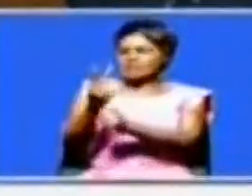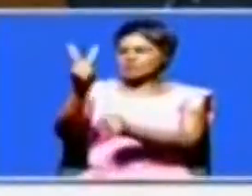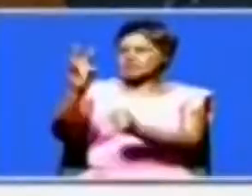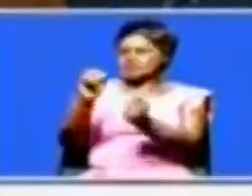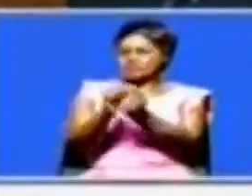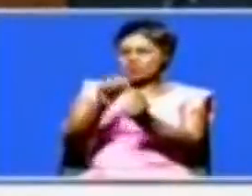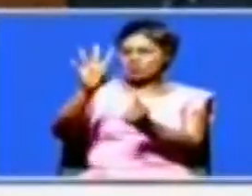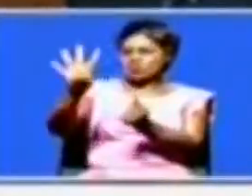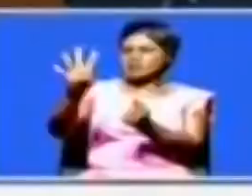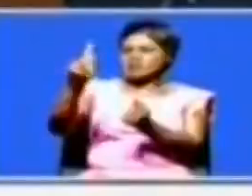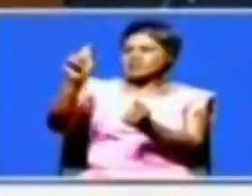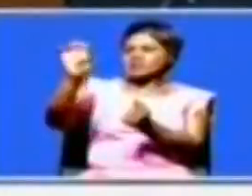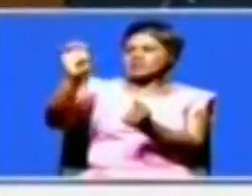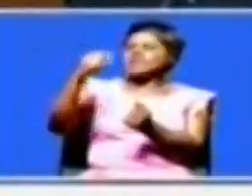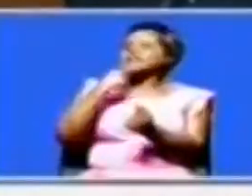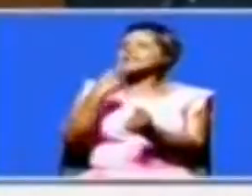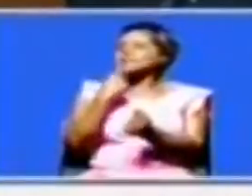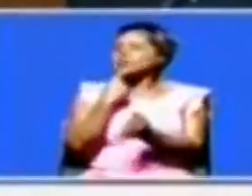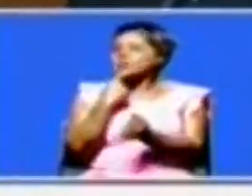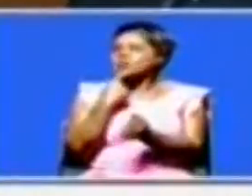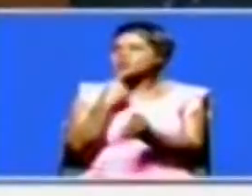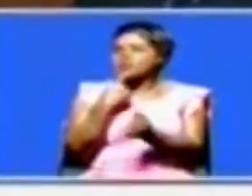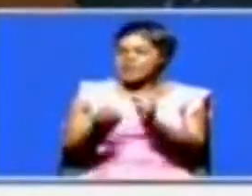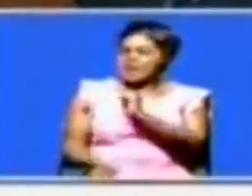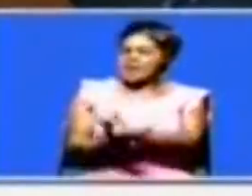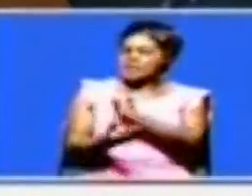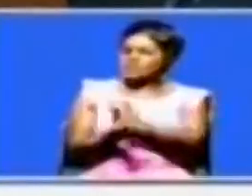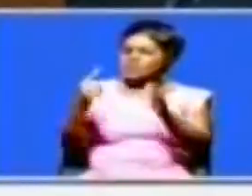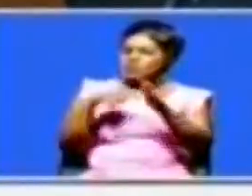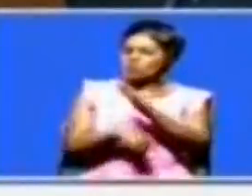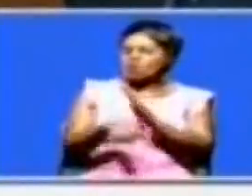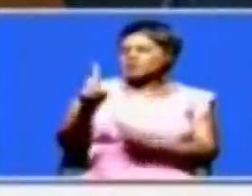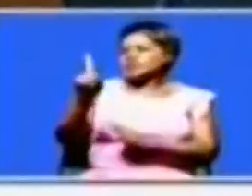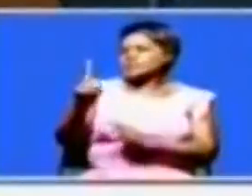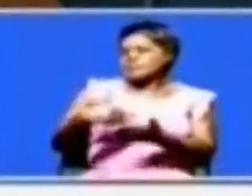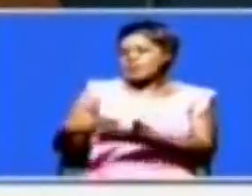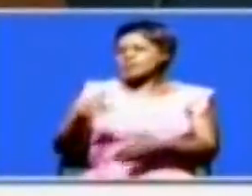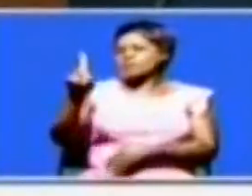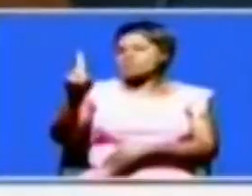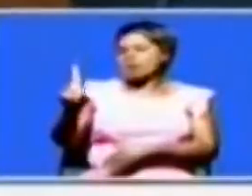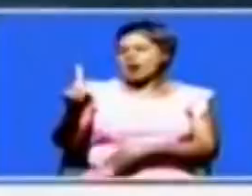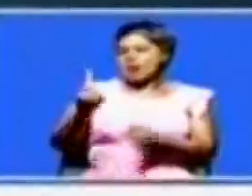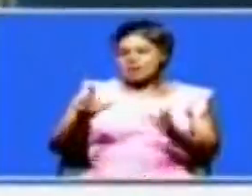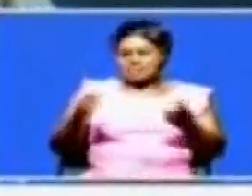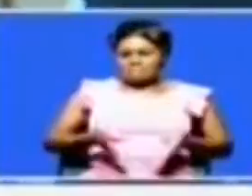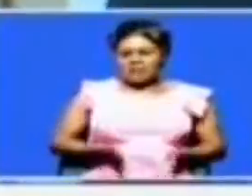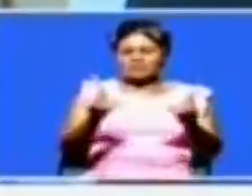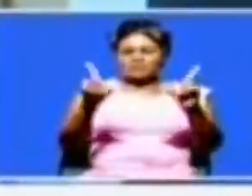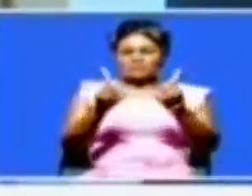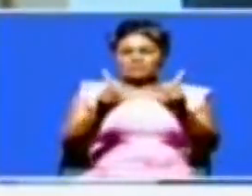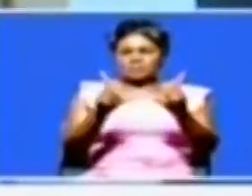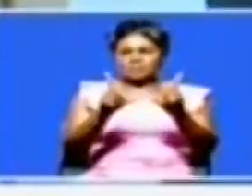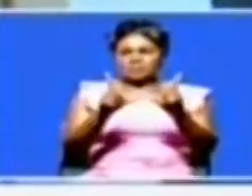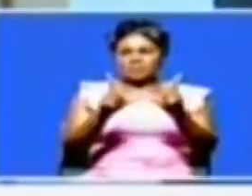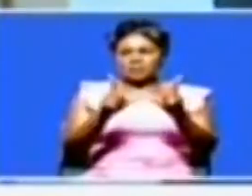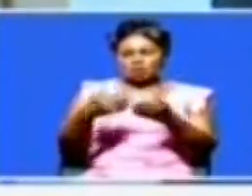2004 eneo la Teso. Alitakiwa hasa kufafanua uhalali wa mtoto mmoja ambaye kwa mujibu wa hati ya kuzaliwa alifahamika kwa binti ya